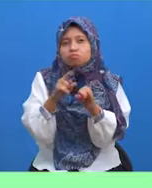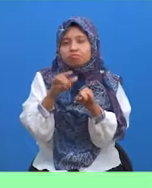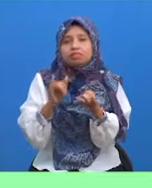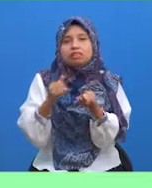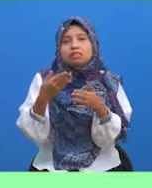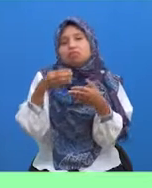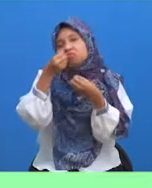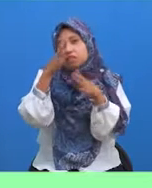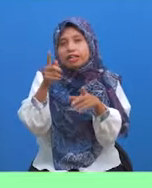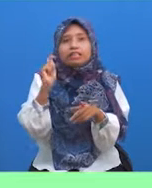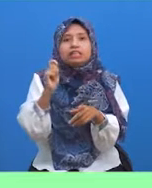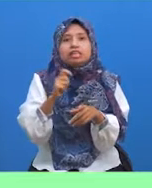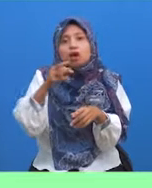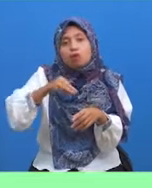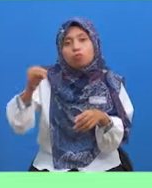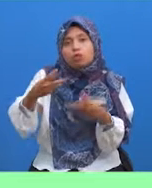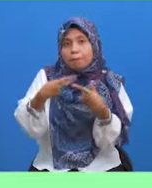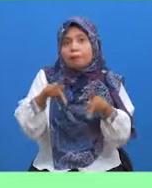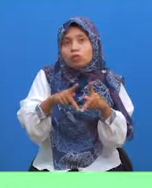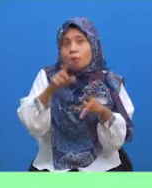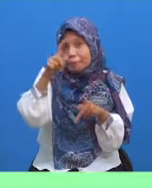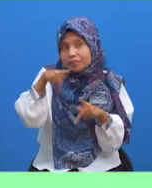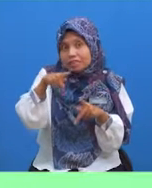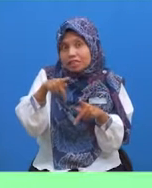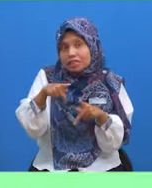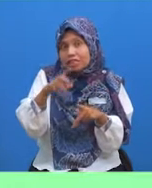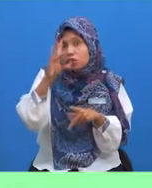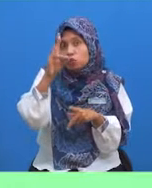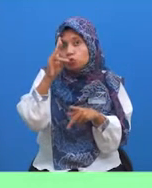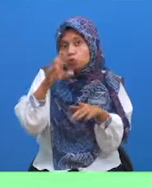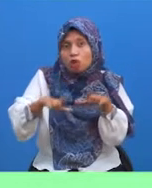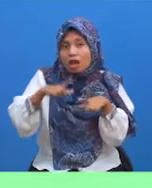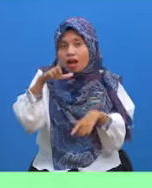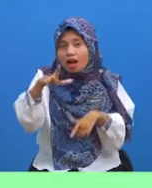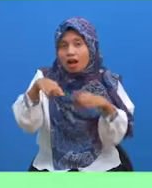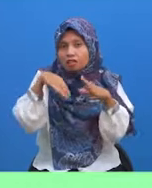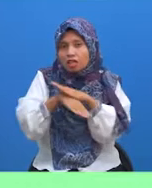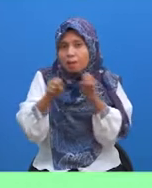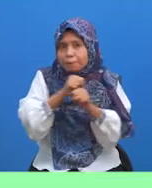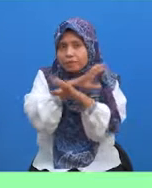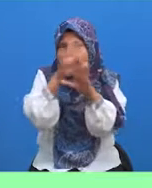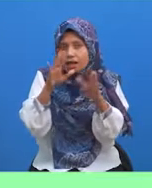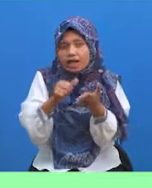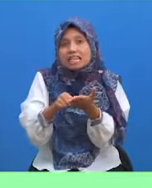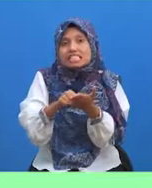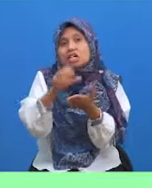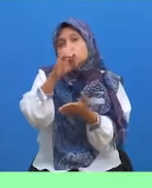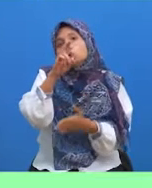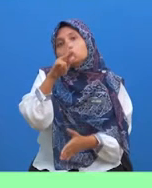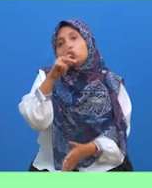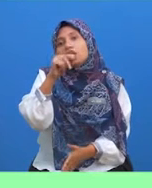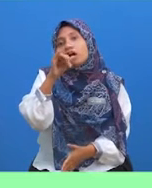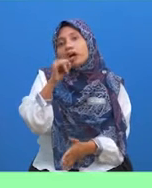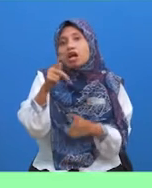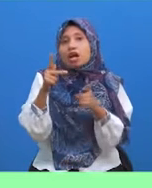Terangkan sebentar tadi murid perlu memastikan tujuh langkah dalam menerangkan kesan cukai Hai ke